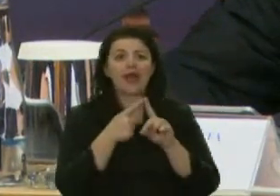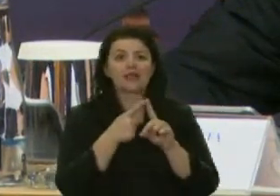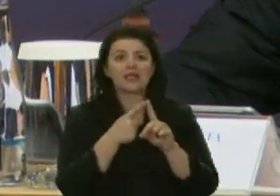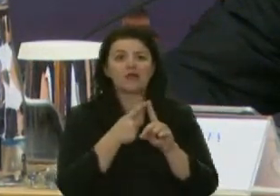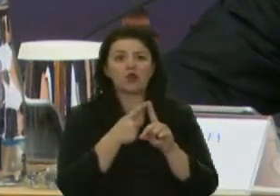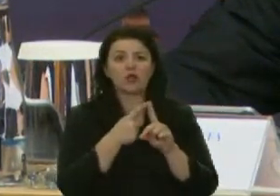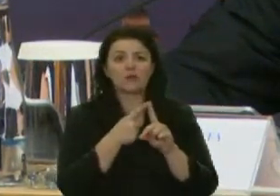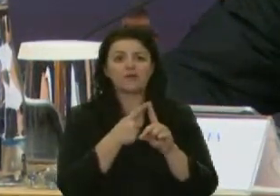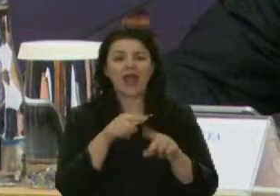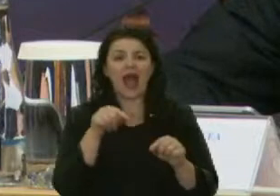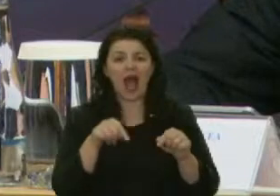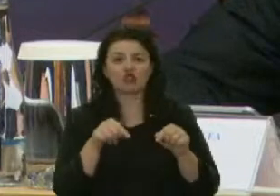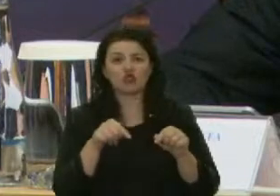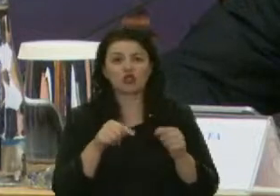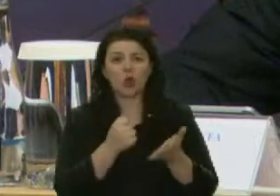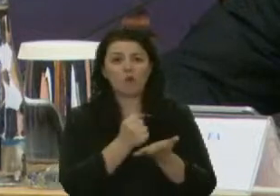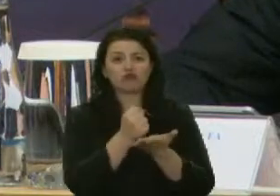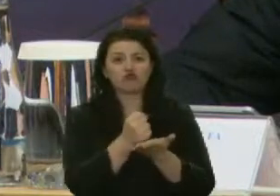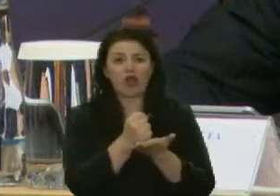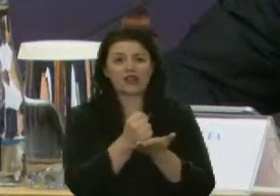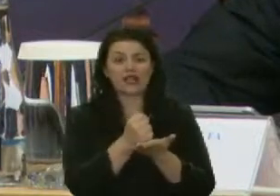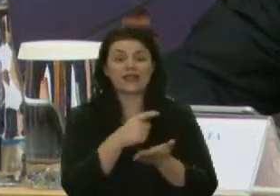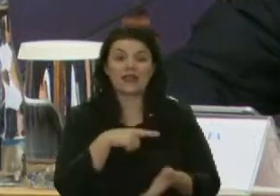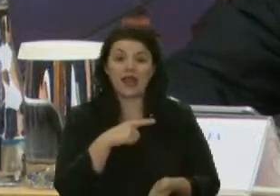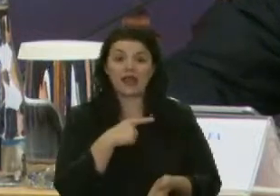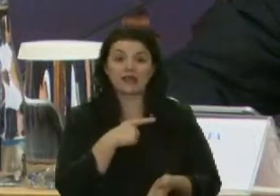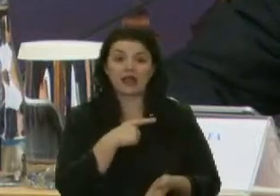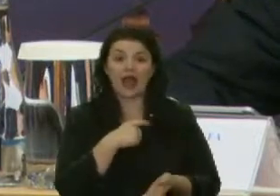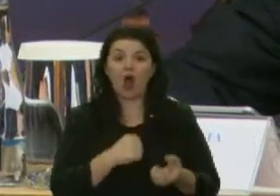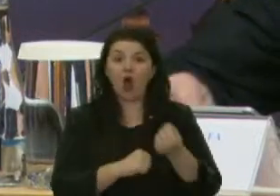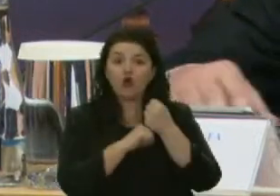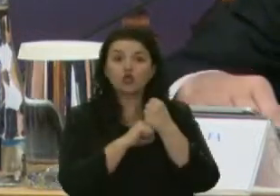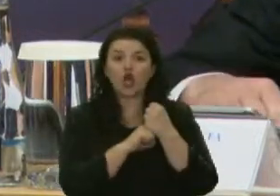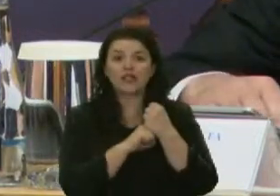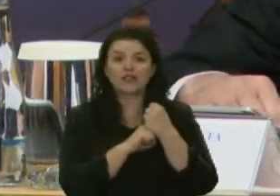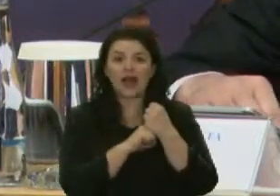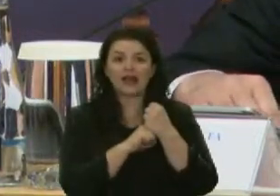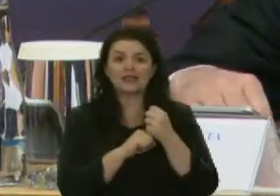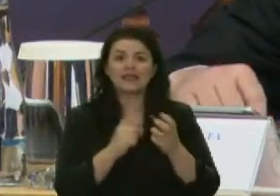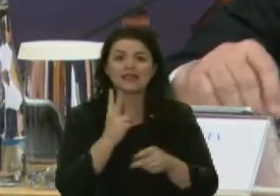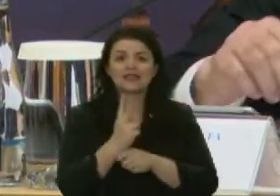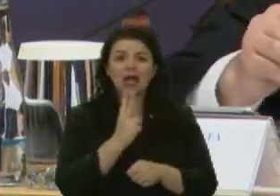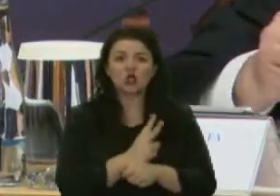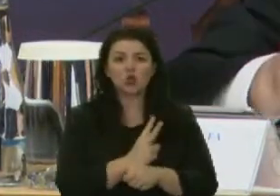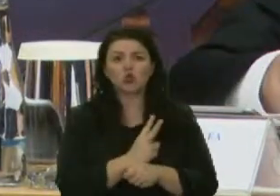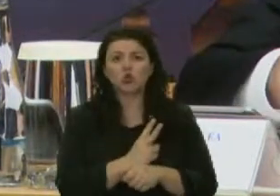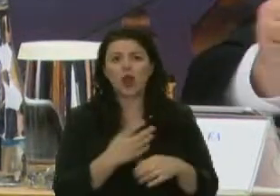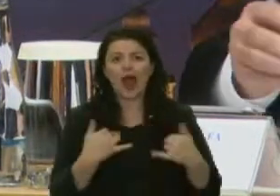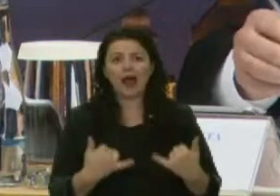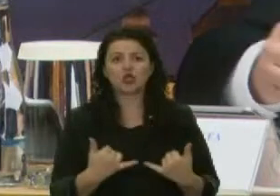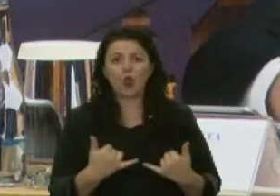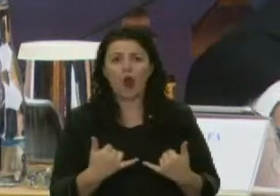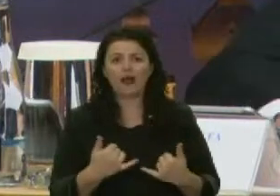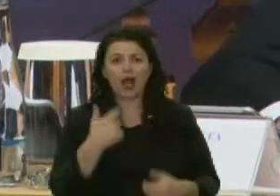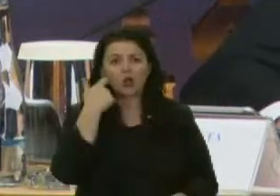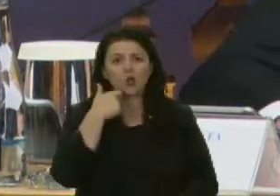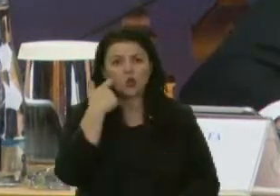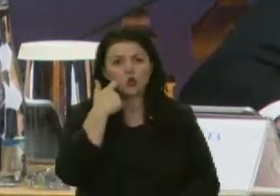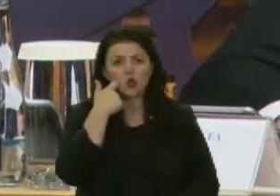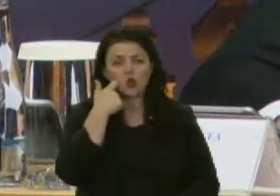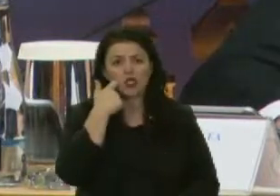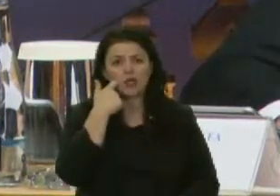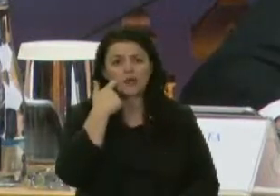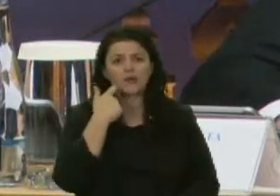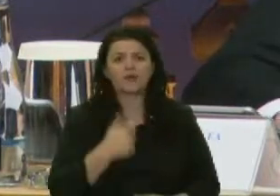Obiectivul acestui buget este de a consolida statutul actual al Clujului